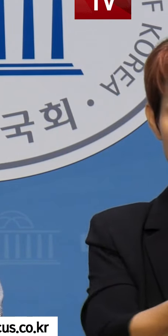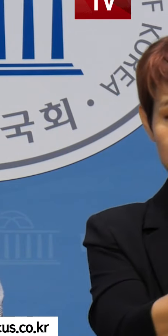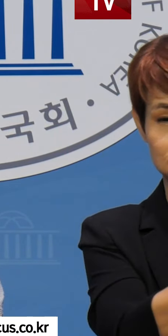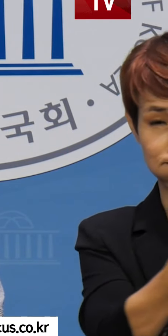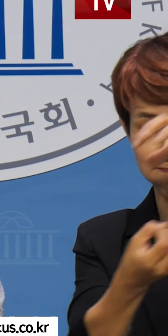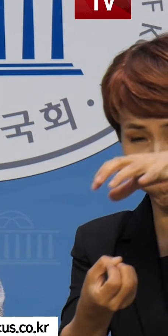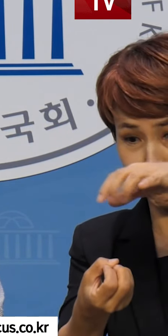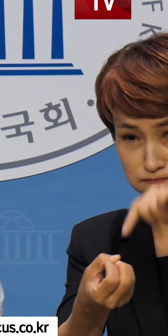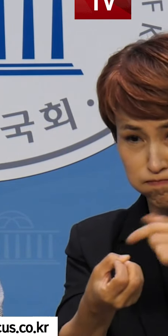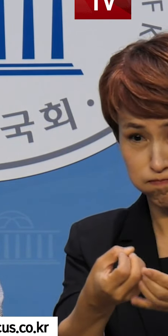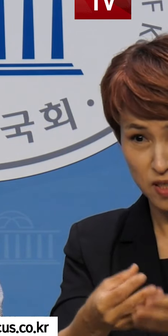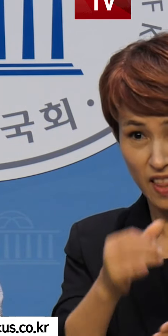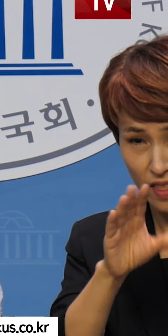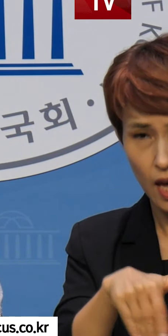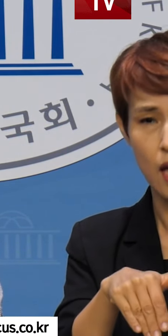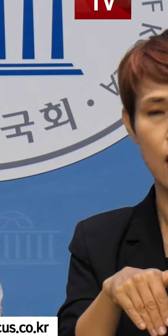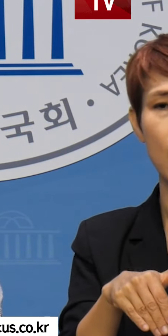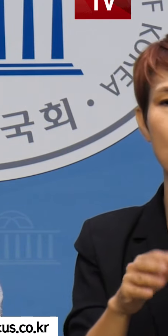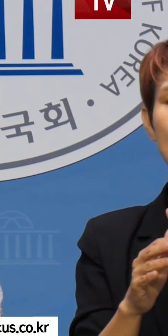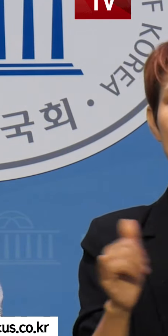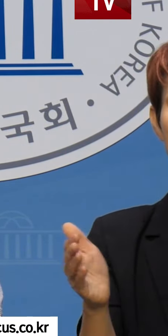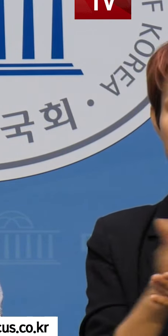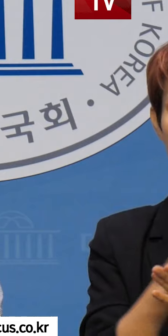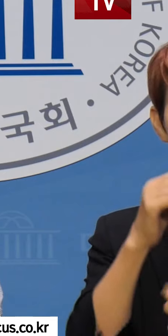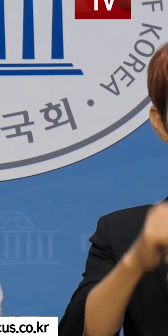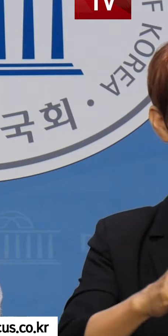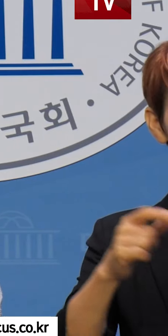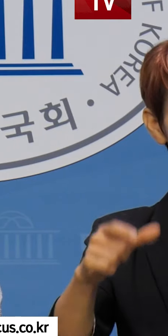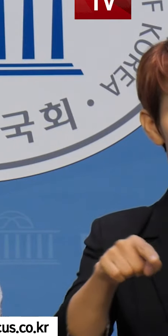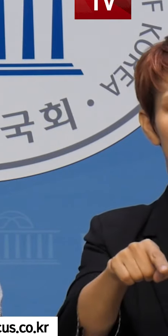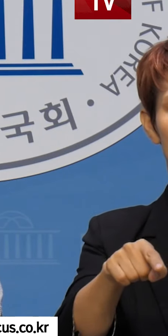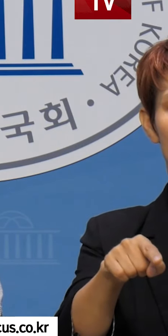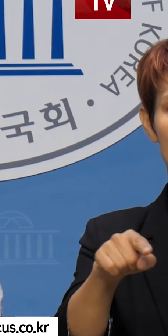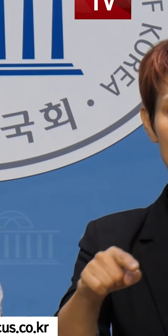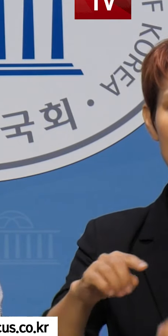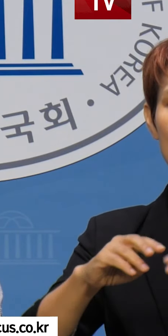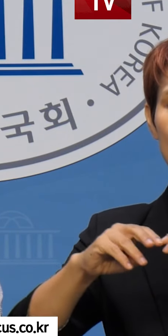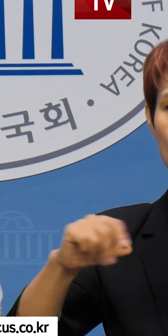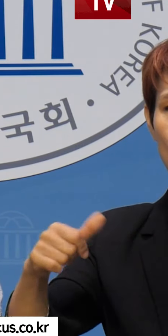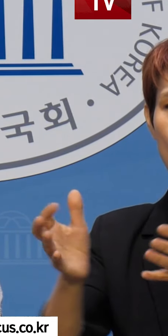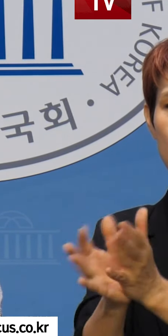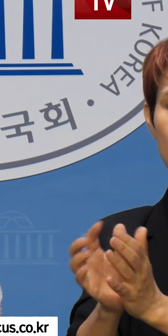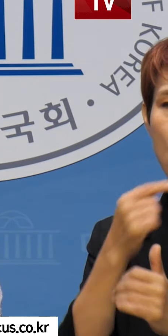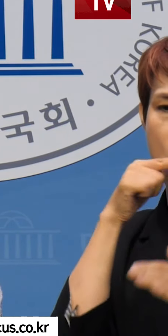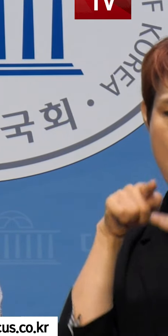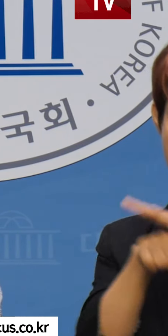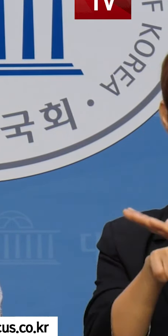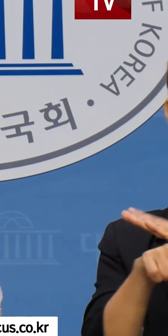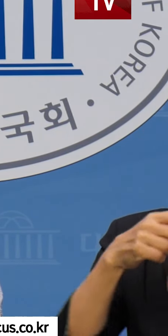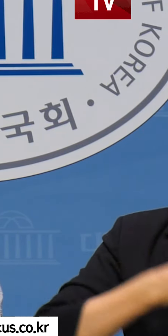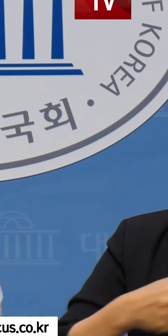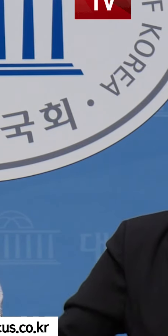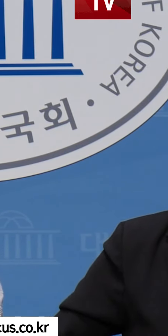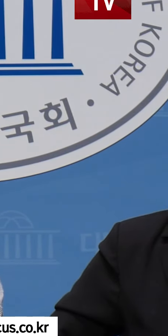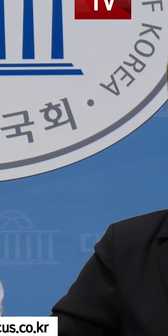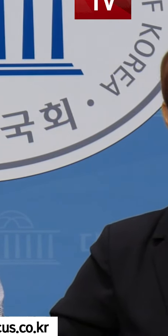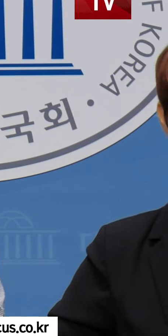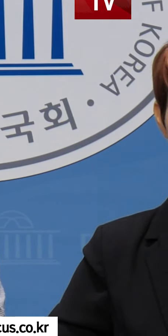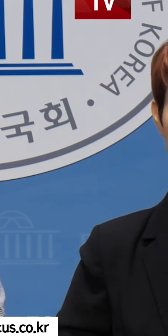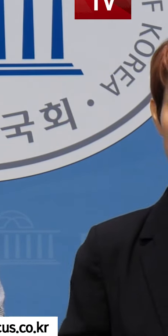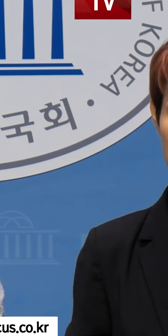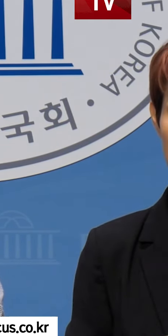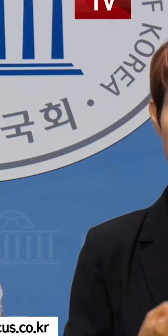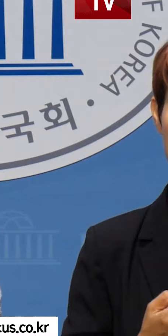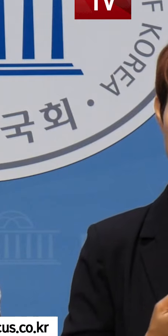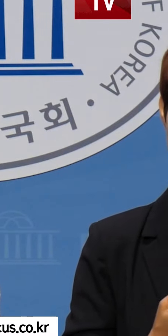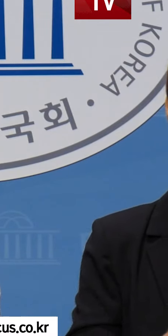경우에만 무인자유기구로 분류되어 국토부령을 준수해야 하고 그 이하의 북한 전단지를 실은 풍선은